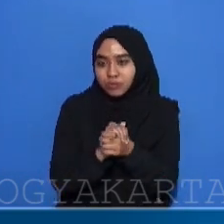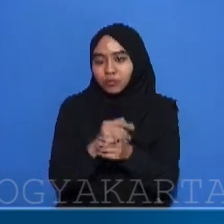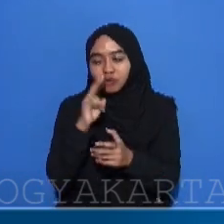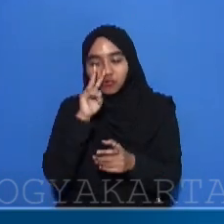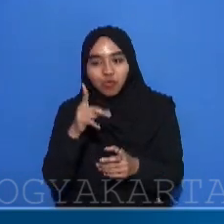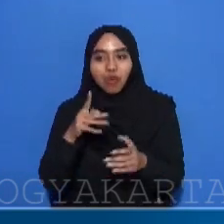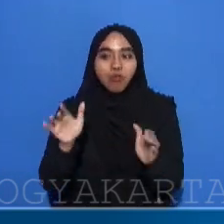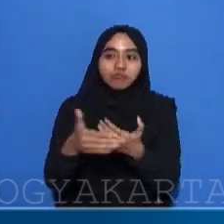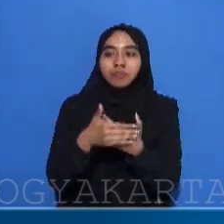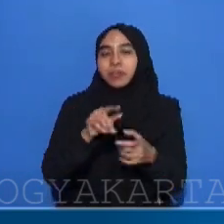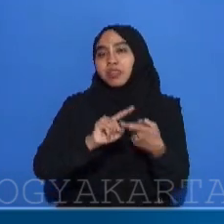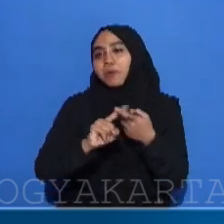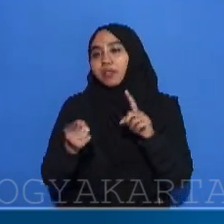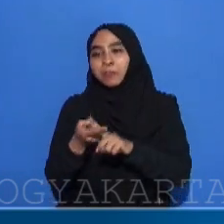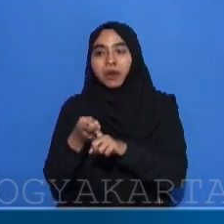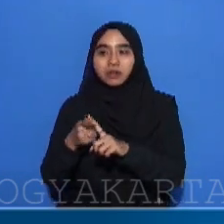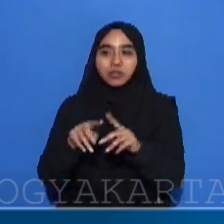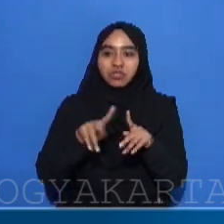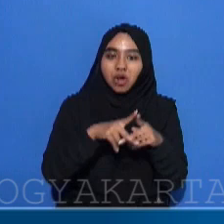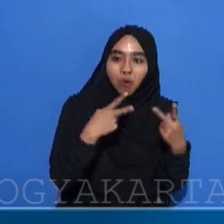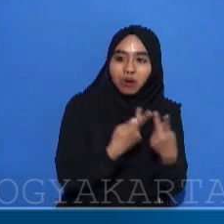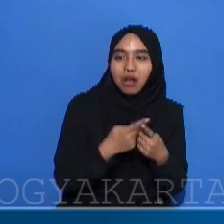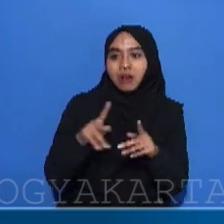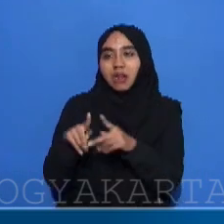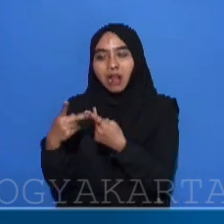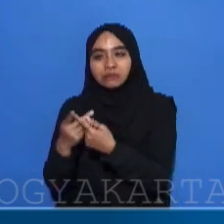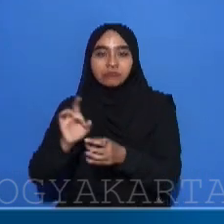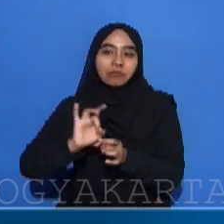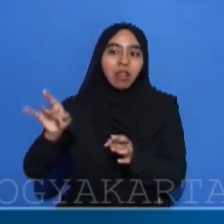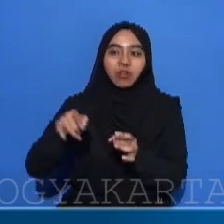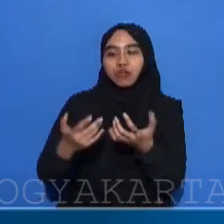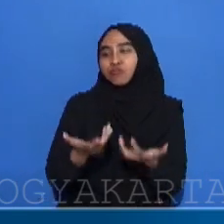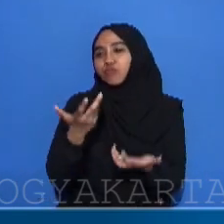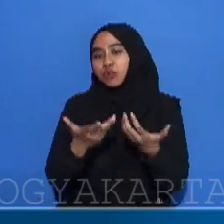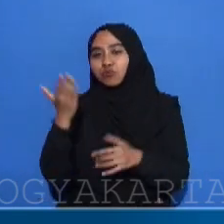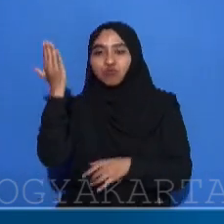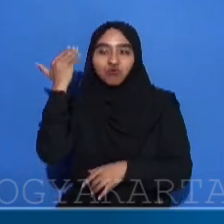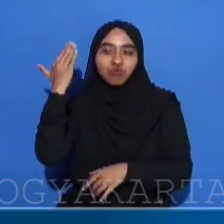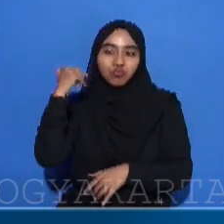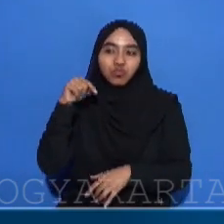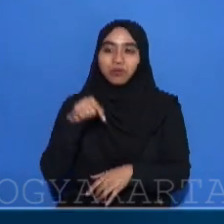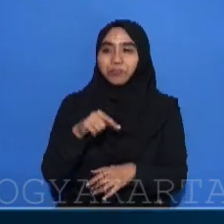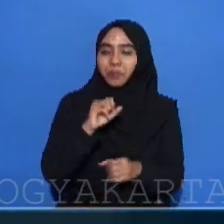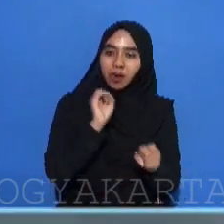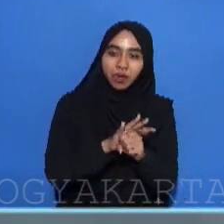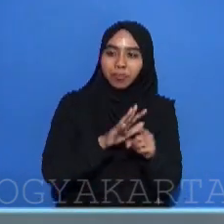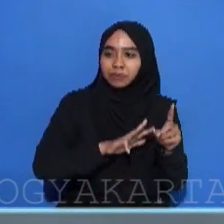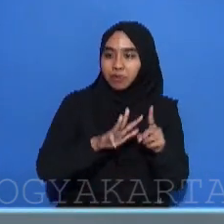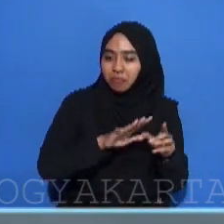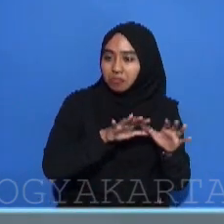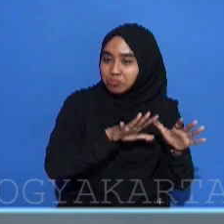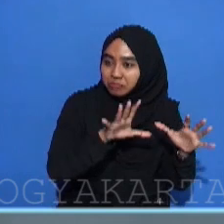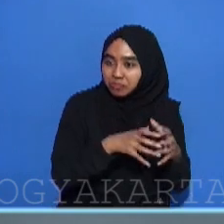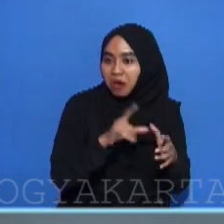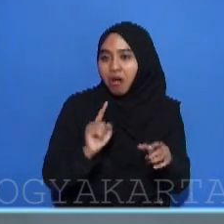Karena memang mungkin kan yang angkatan kelas 12 kemarin mereka menjalani kelas pandemi.